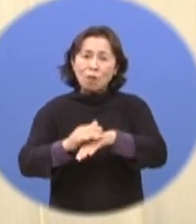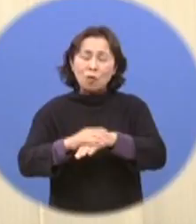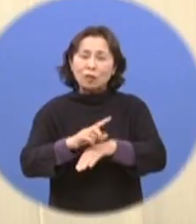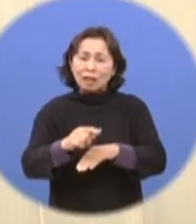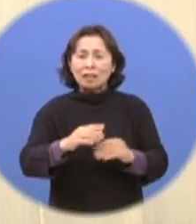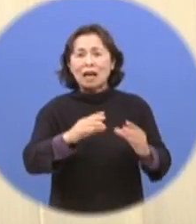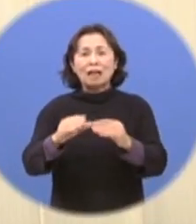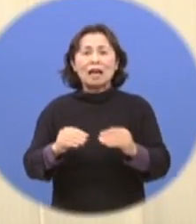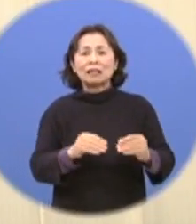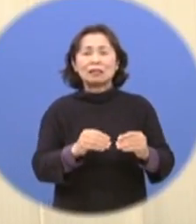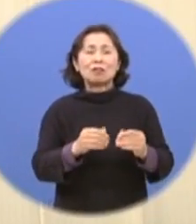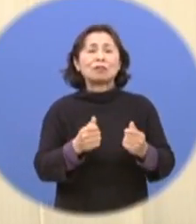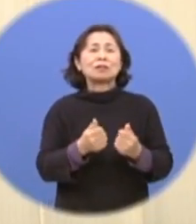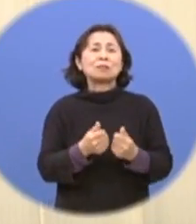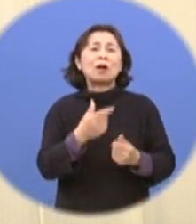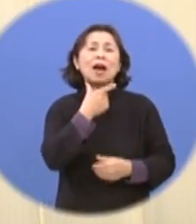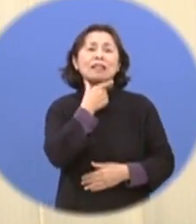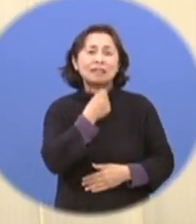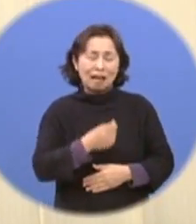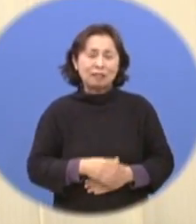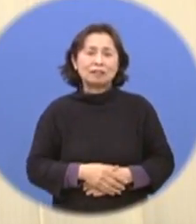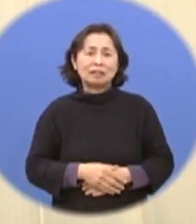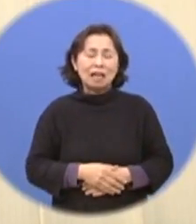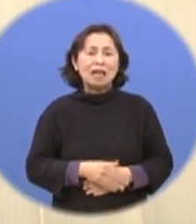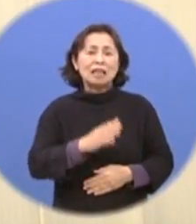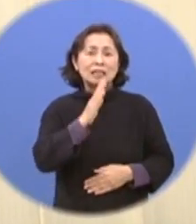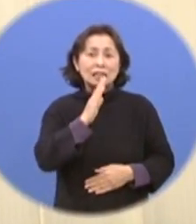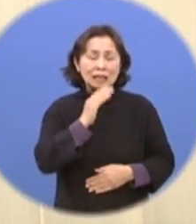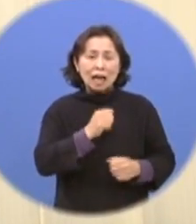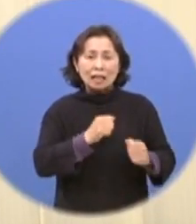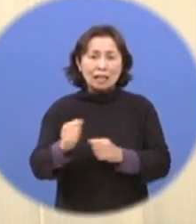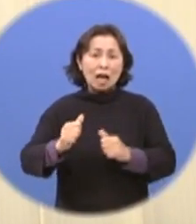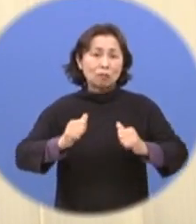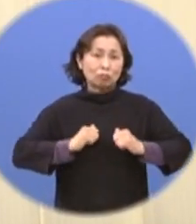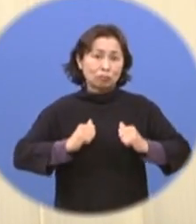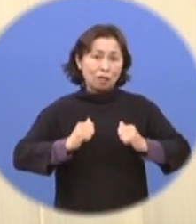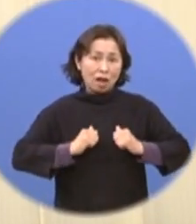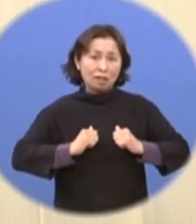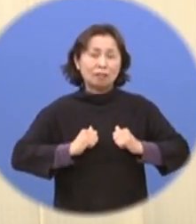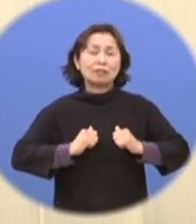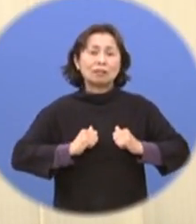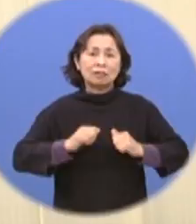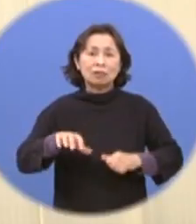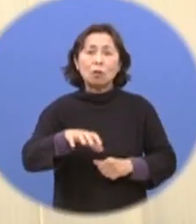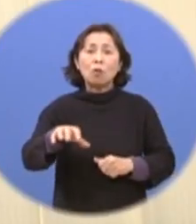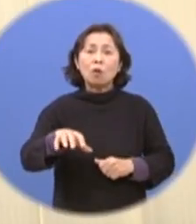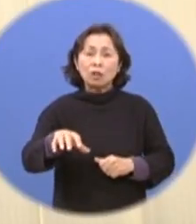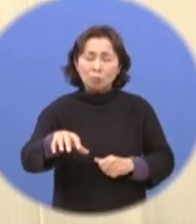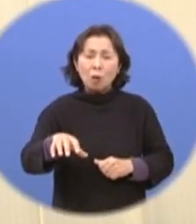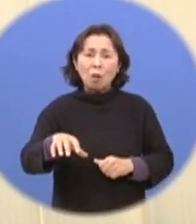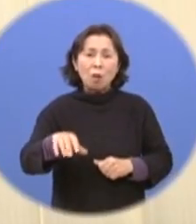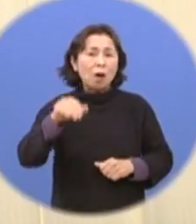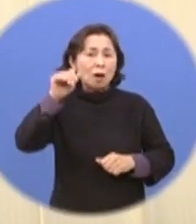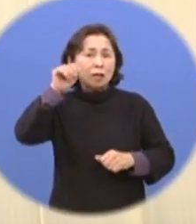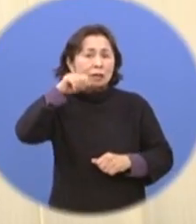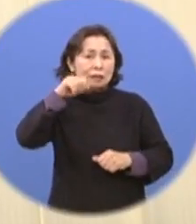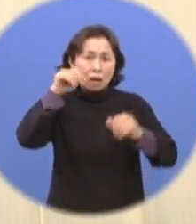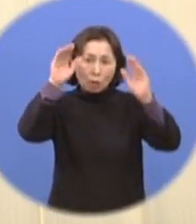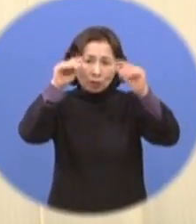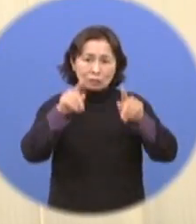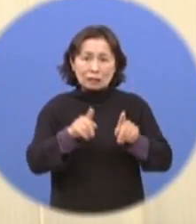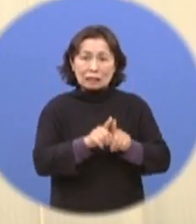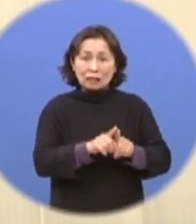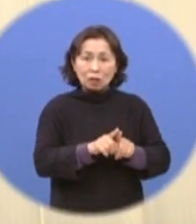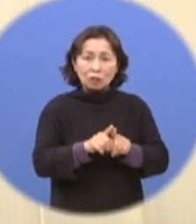で話し合っていただい実際に避難訓練とかそういったところ a ペットを同伴の上で参加して